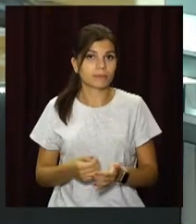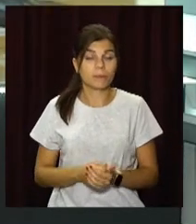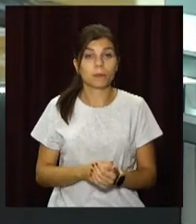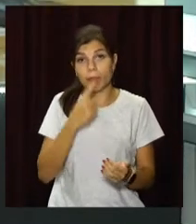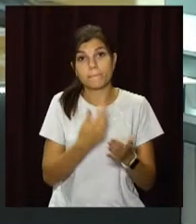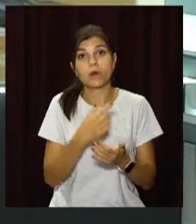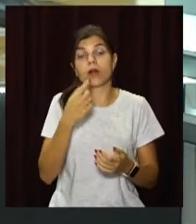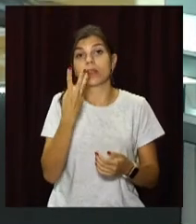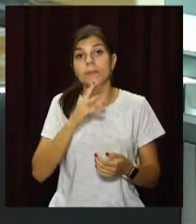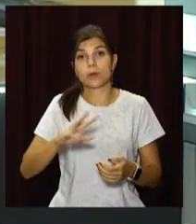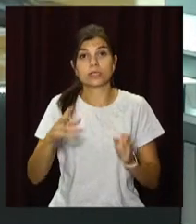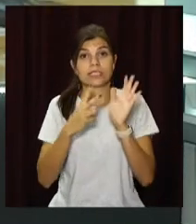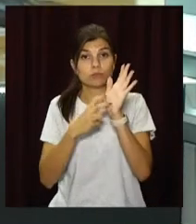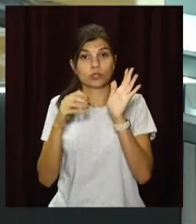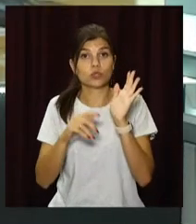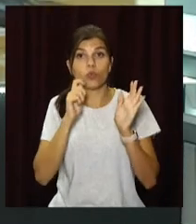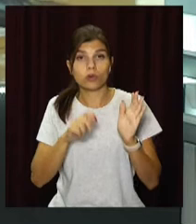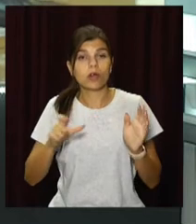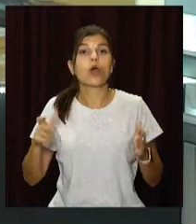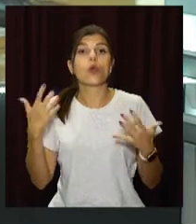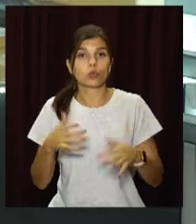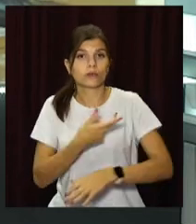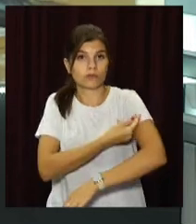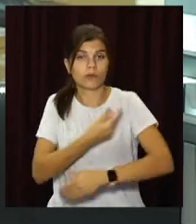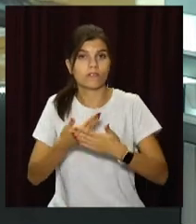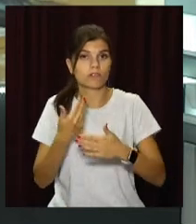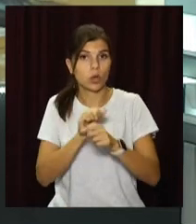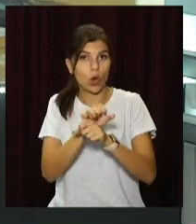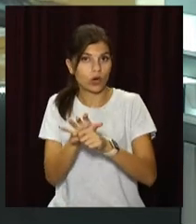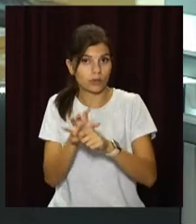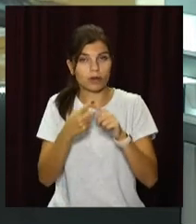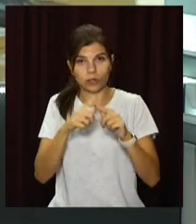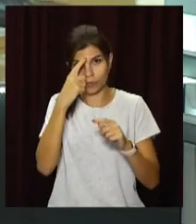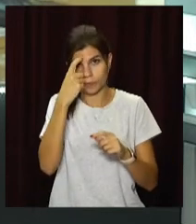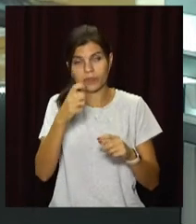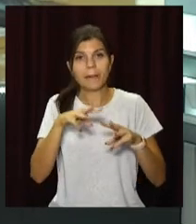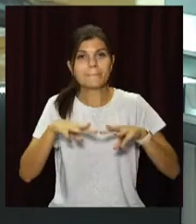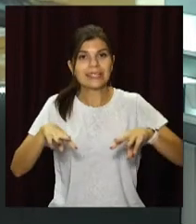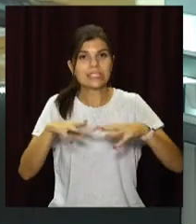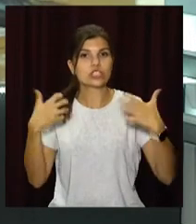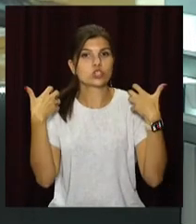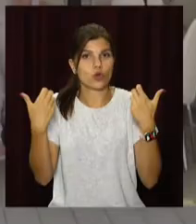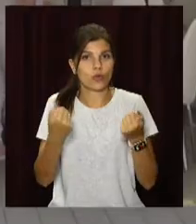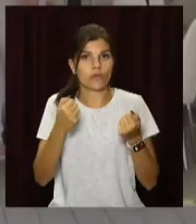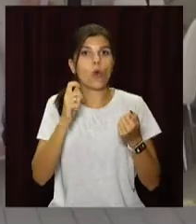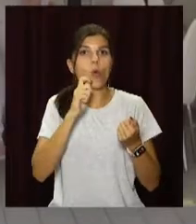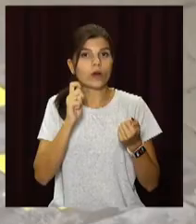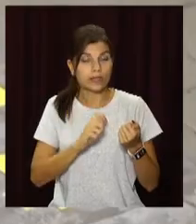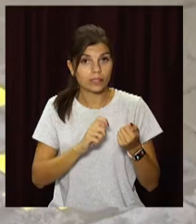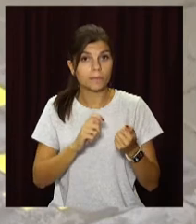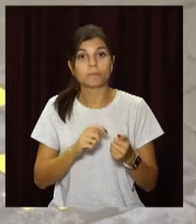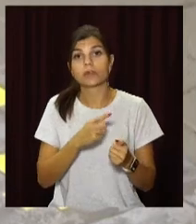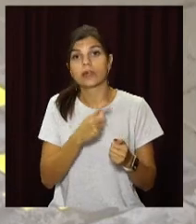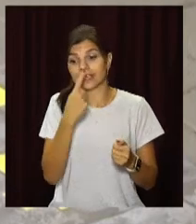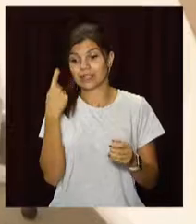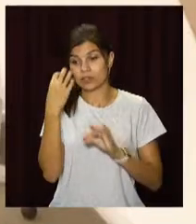Понад 3 мільйона 700 тисяч українців повністю вакцинувалися від коронавірусу. Про це повідомляє Міністерство охорони здоров'я України. За